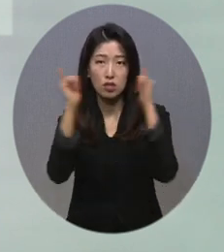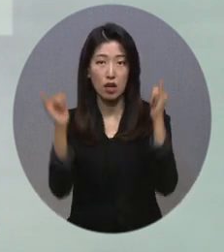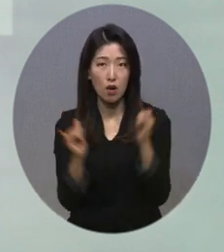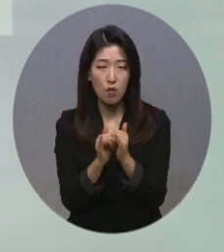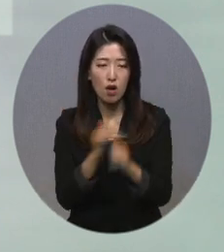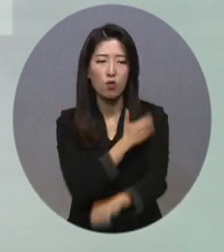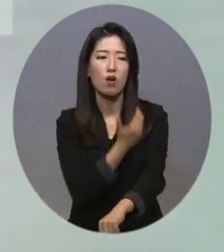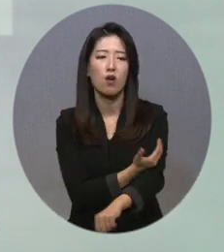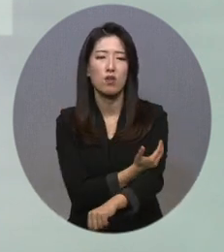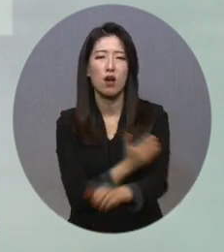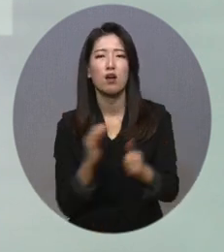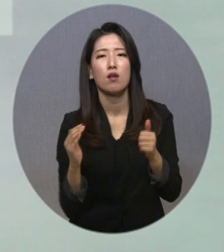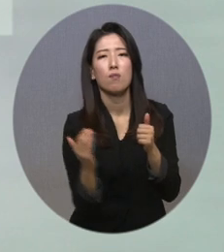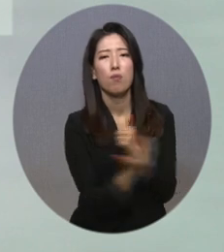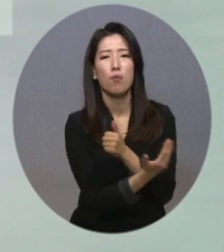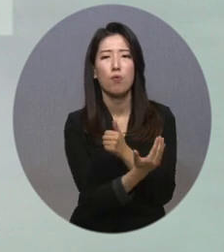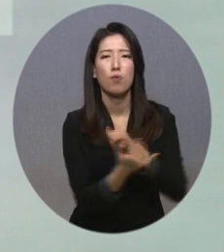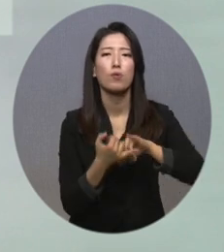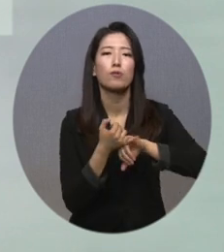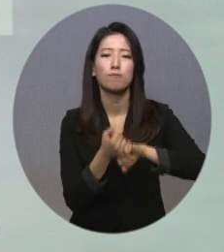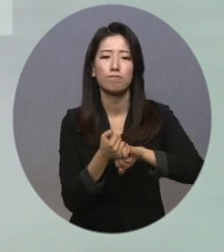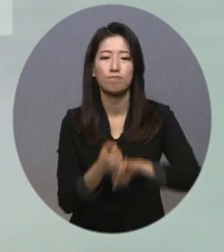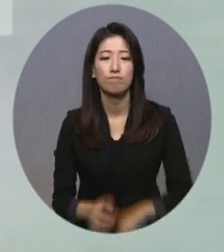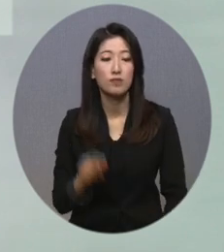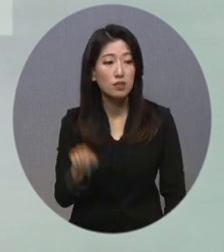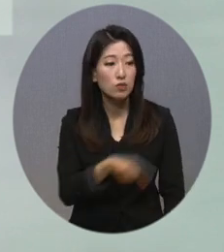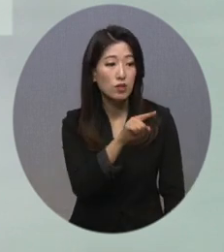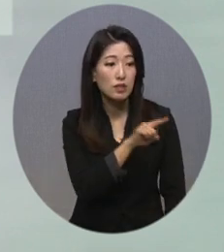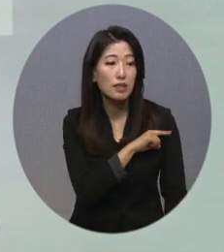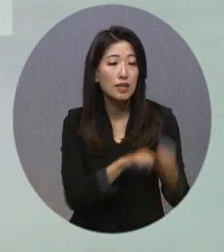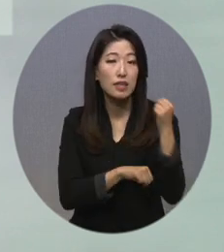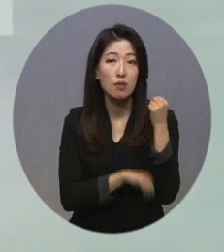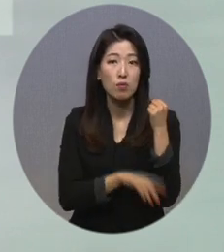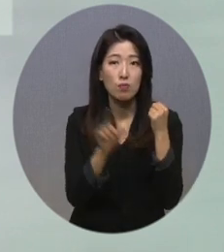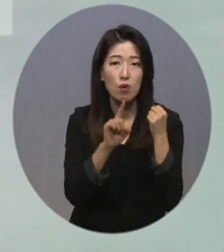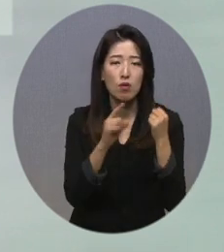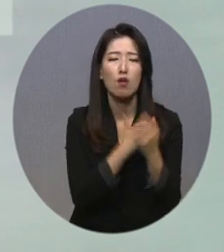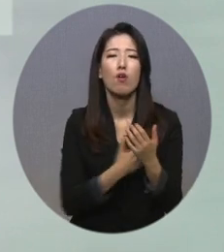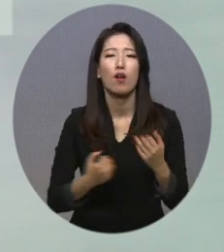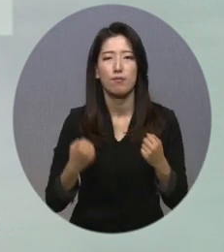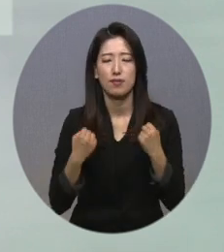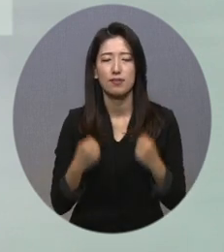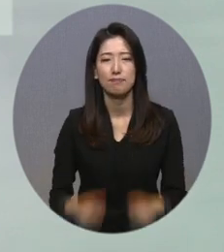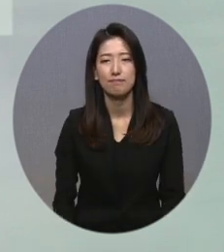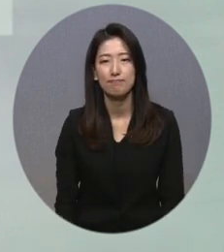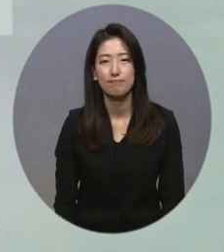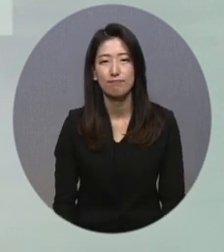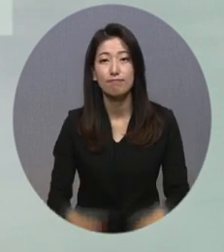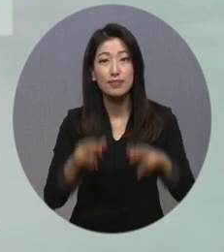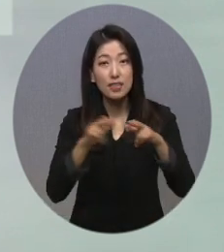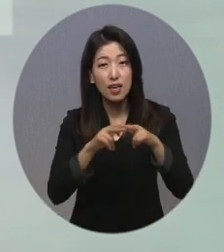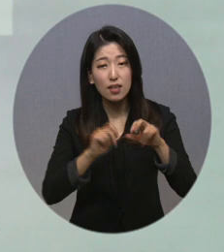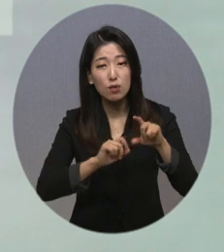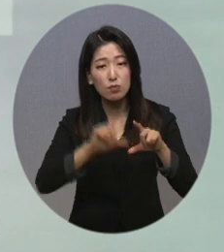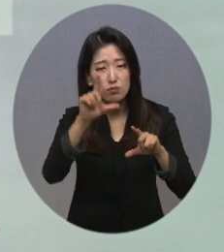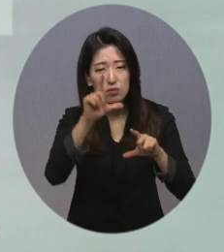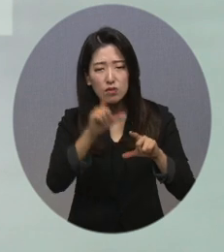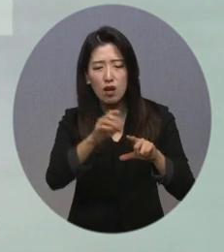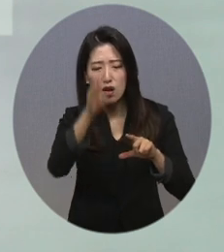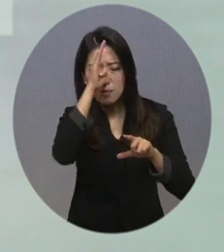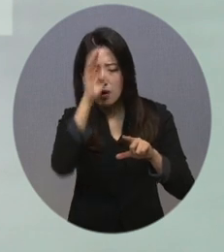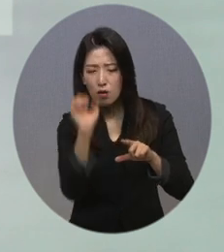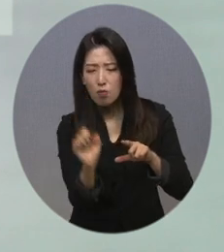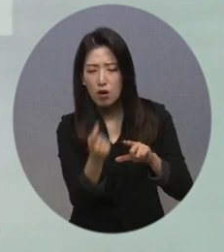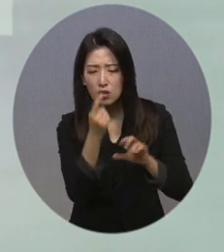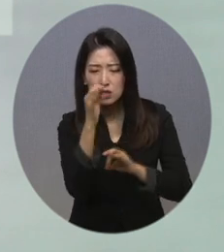등이 그 영역입니다. 그 중에서 건강은 가장 기본이 됩니다. 장애 대부분이 질병이나 사고로